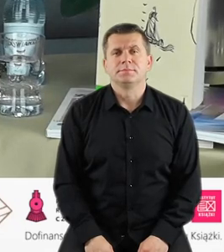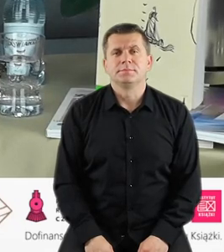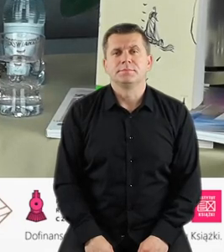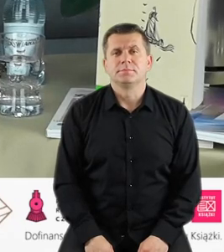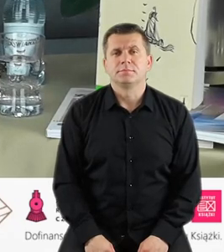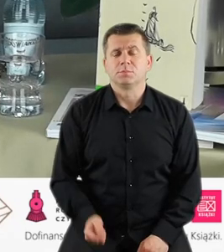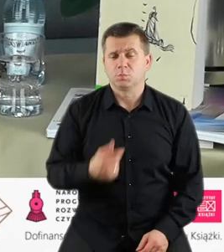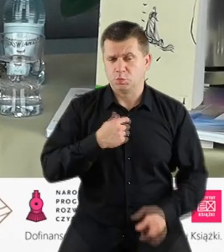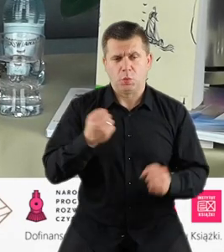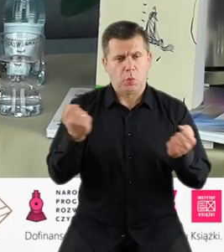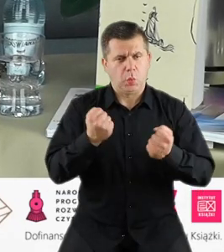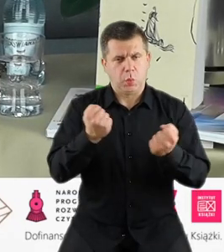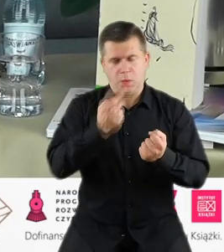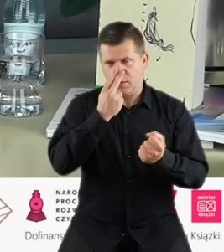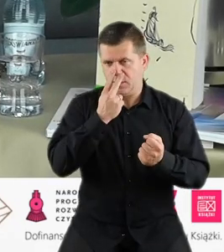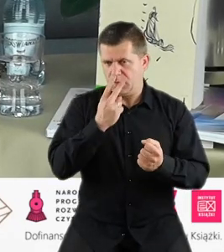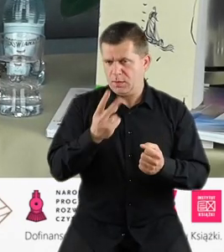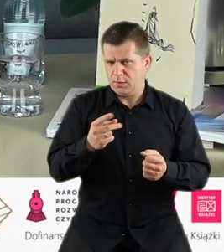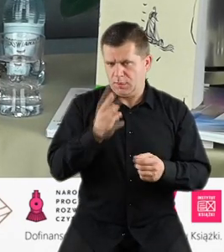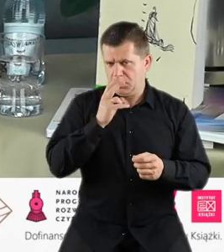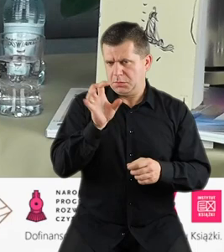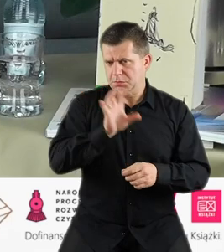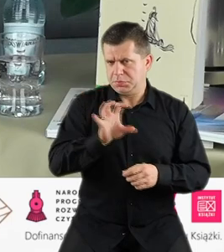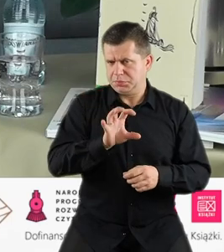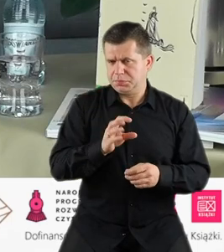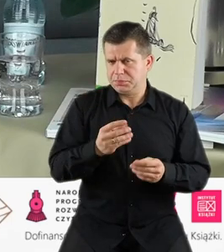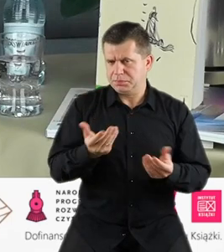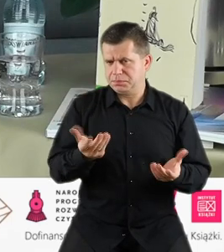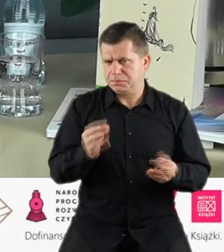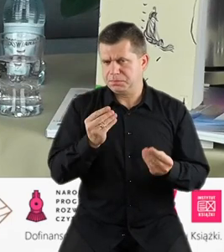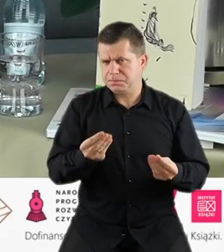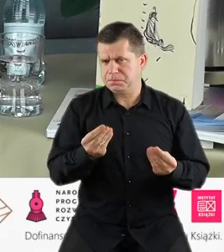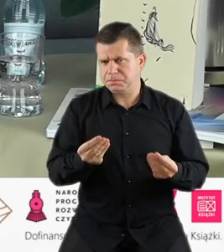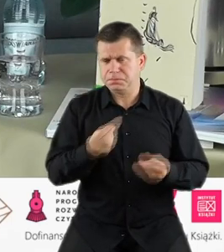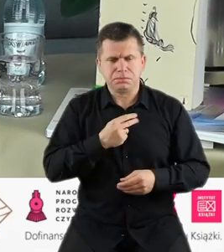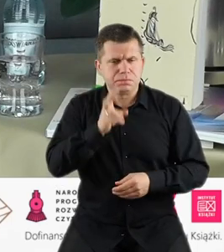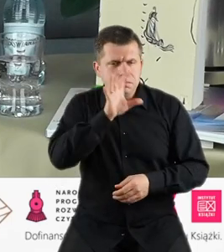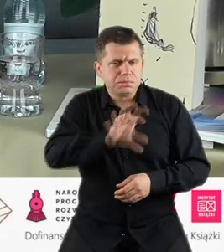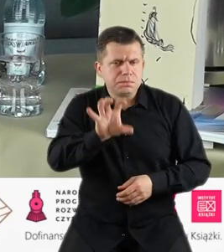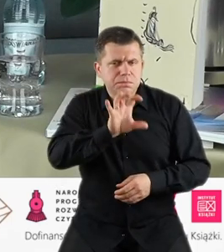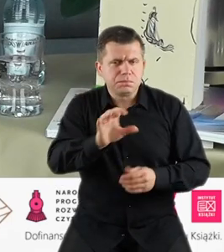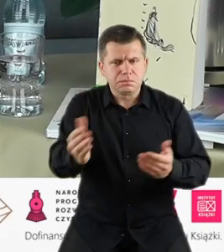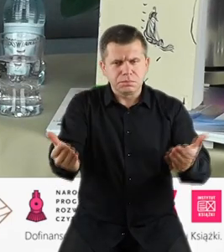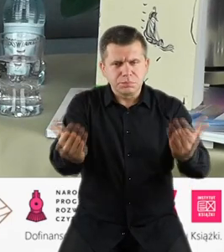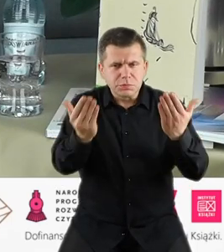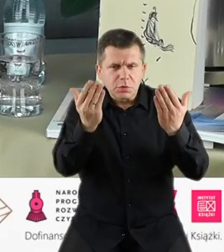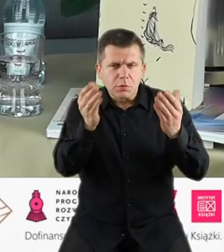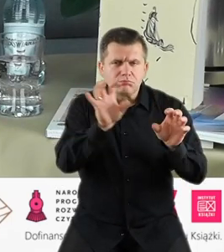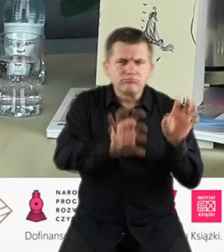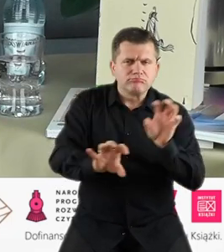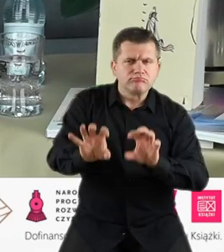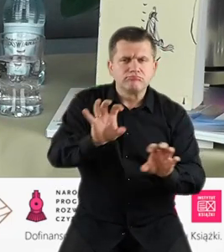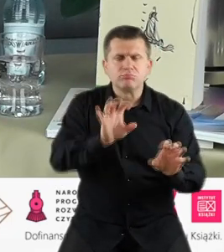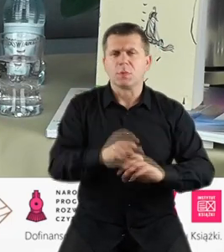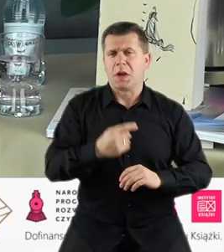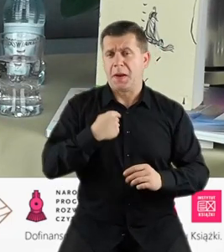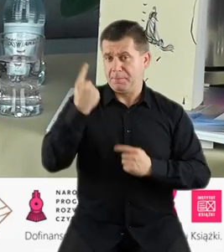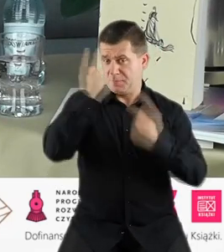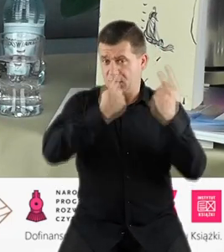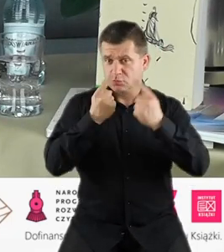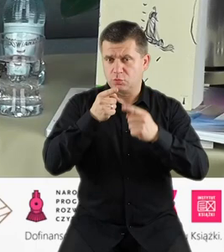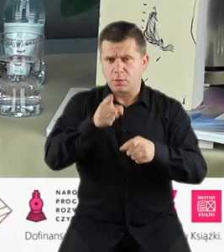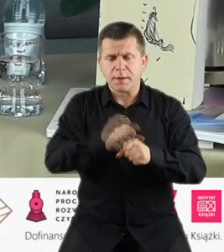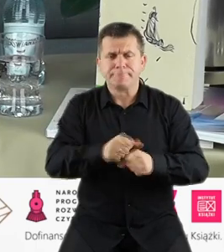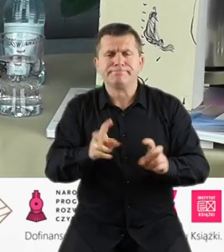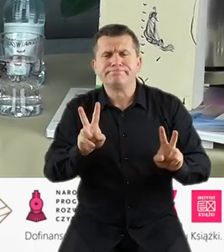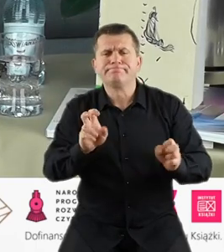Natomiast zrobiły na mnie ogromne wrażenie. Później sobie powiększyłam, przyglądałam im się i one jakoś zapracowały tutaj. No, wydaje mi się,